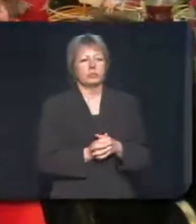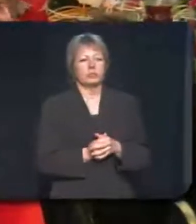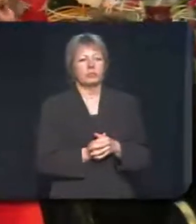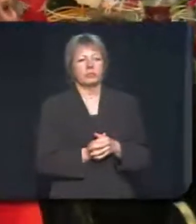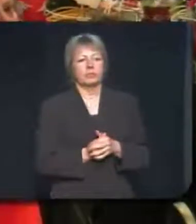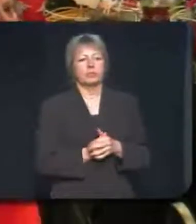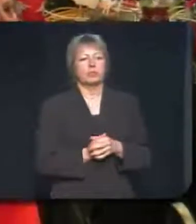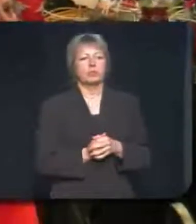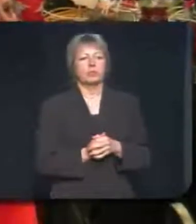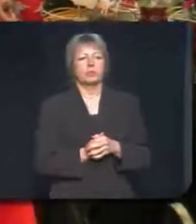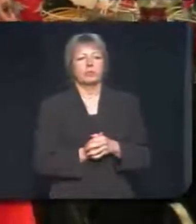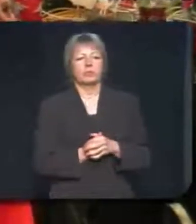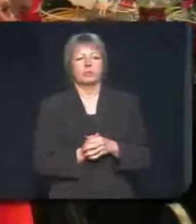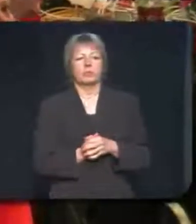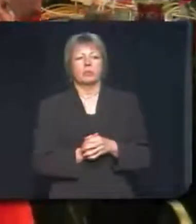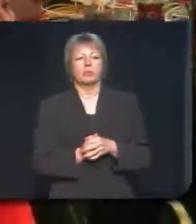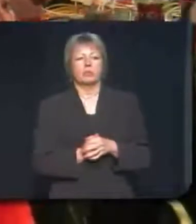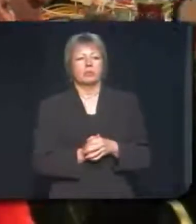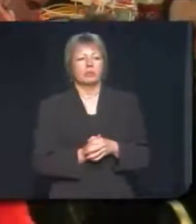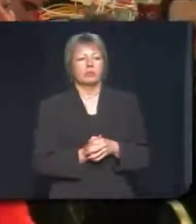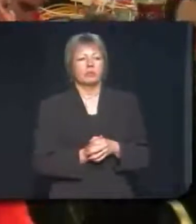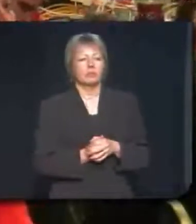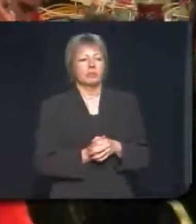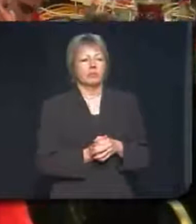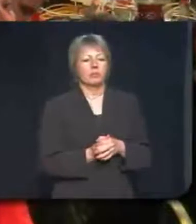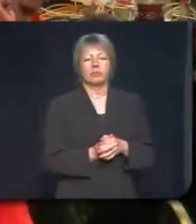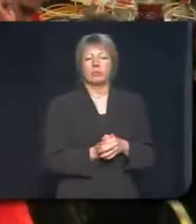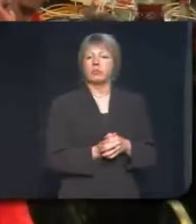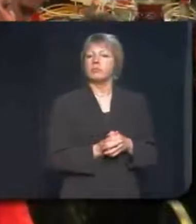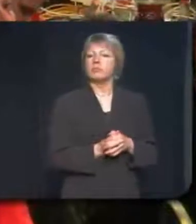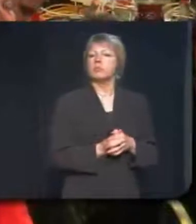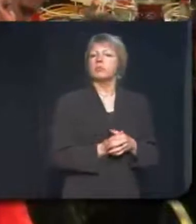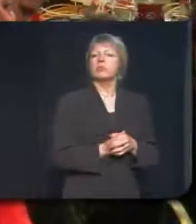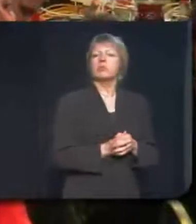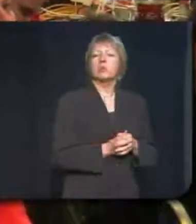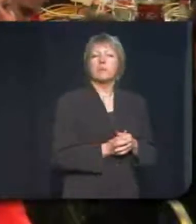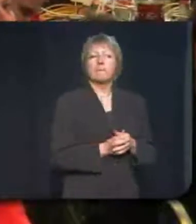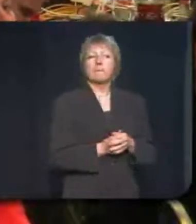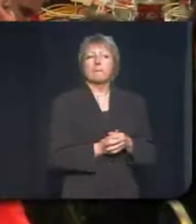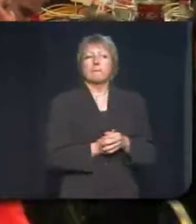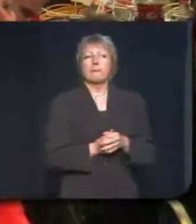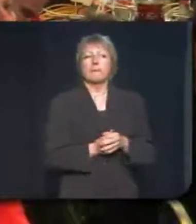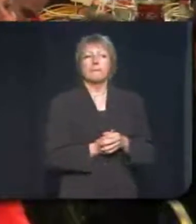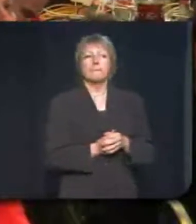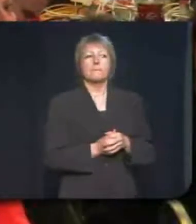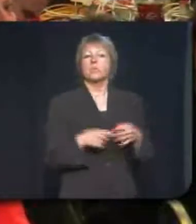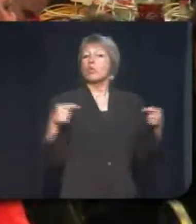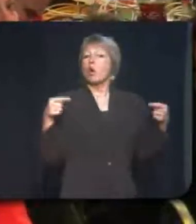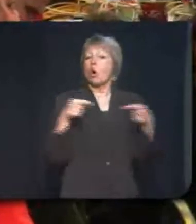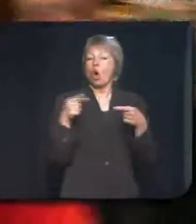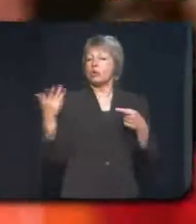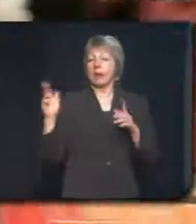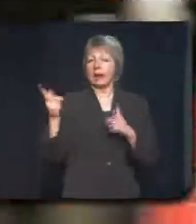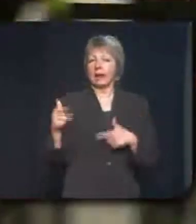doch eine kontra contra habe ich gerade schon aufgerufen gehabt bitte dann pro Beitrag